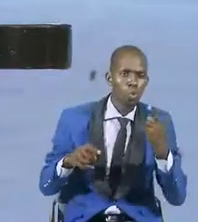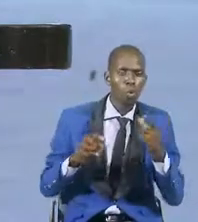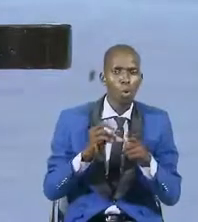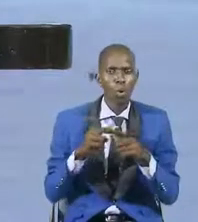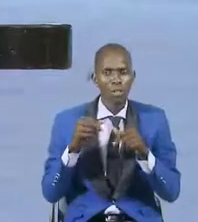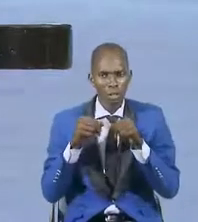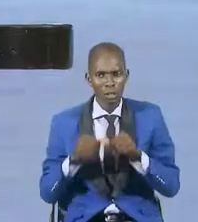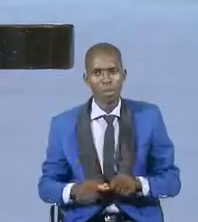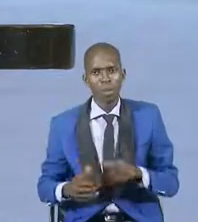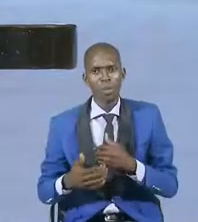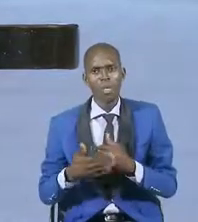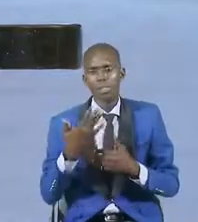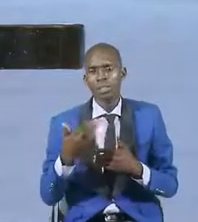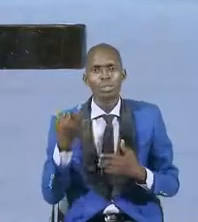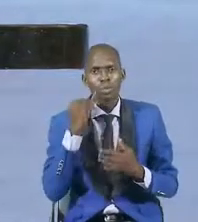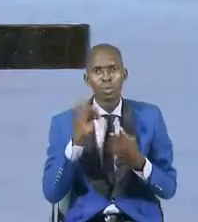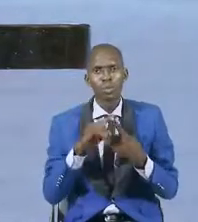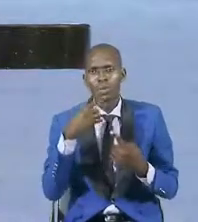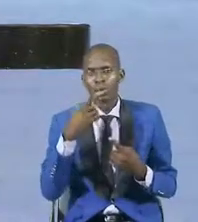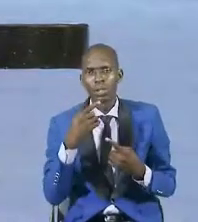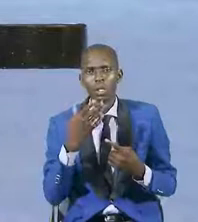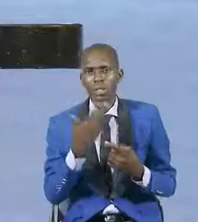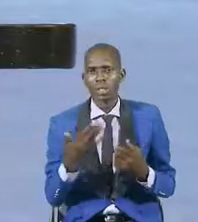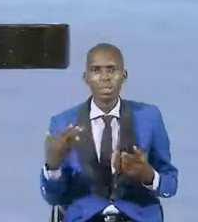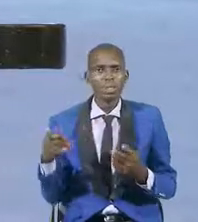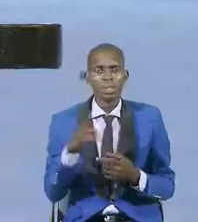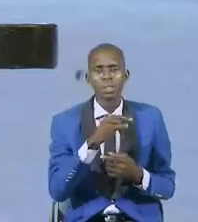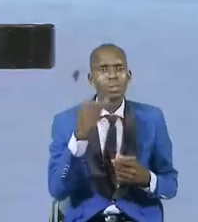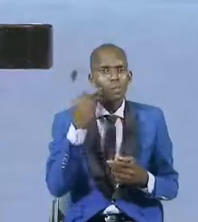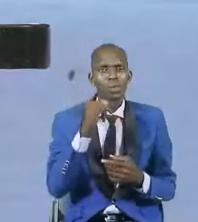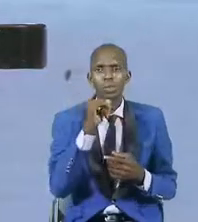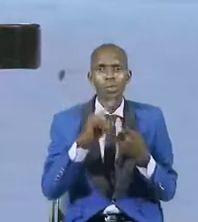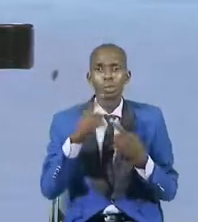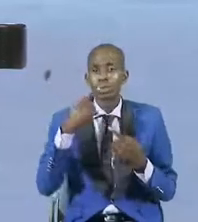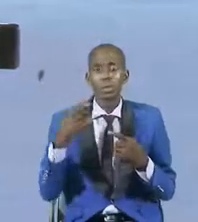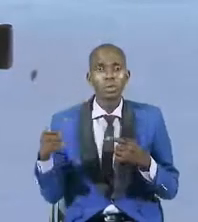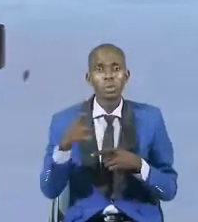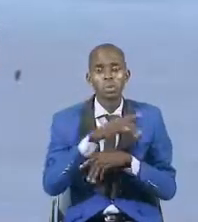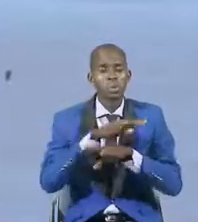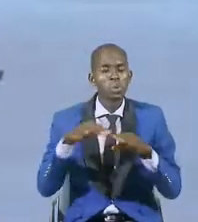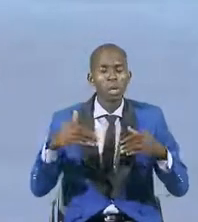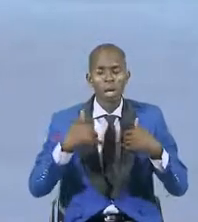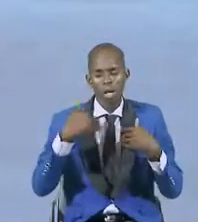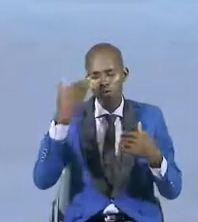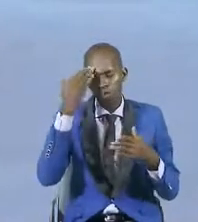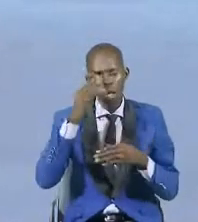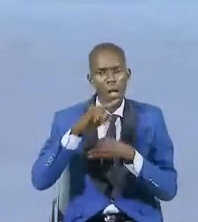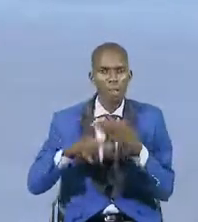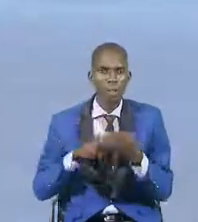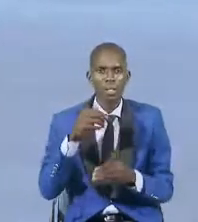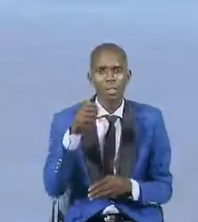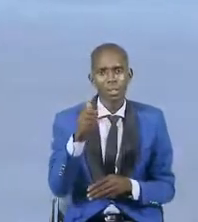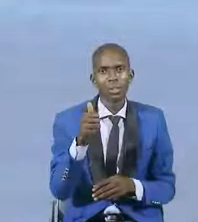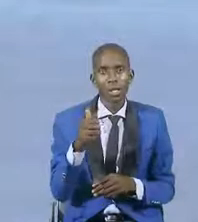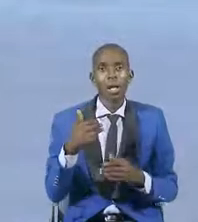ils ne doivent pas aller, ce qu'ils doivent dire, ce qu'ils ne doivent pas dire. Donc ils n'ont pas la